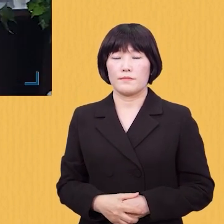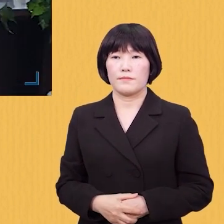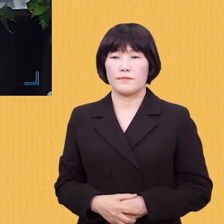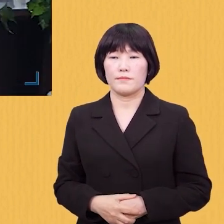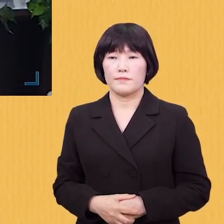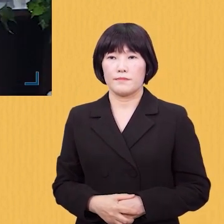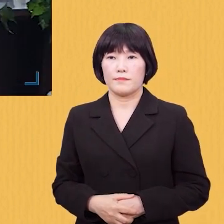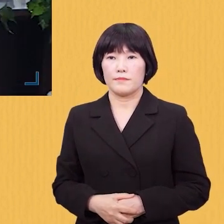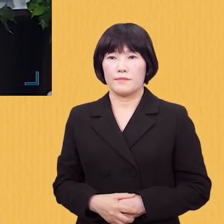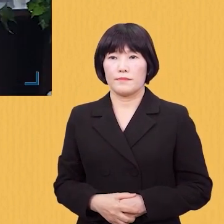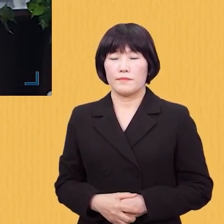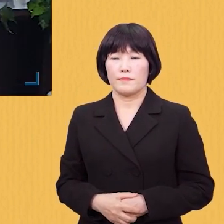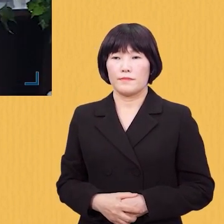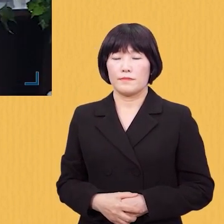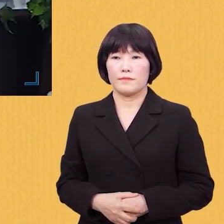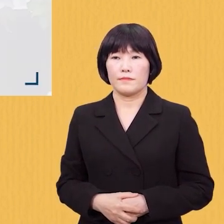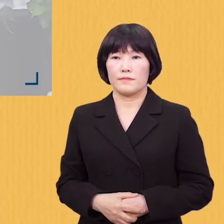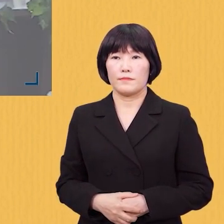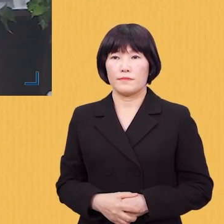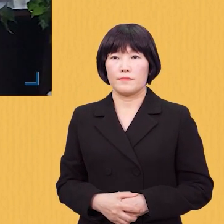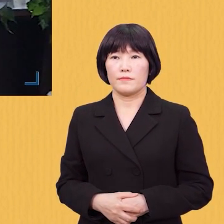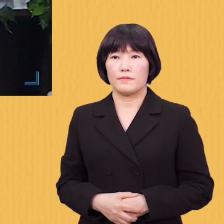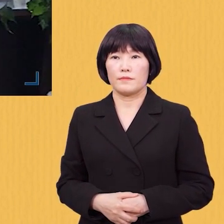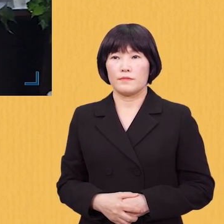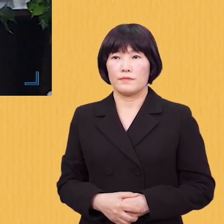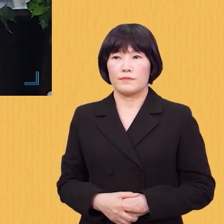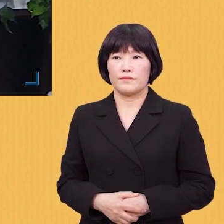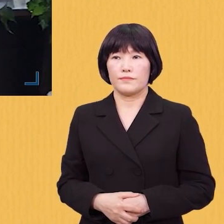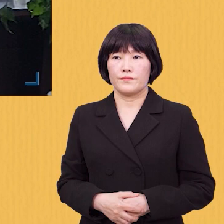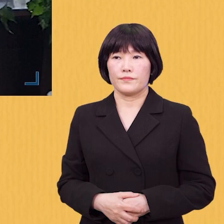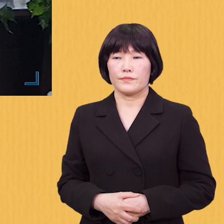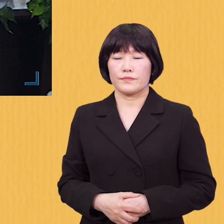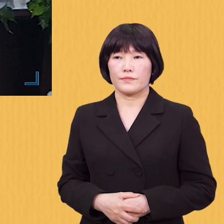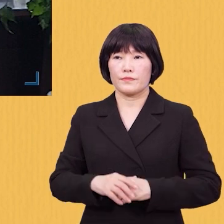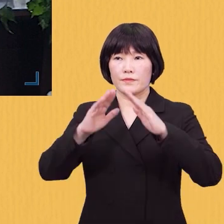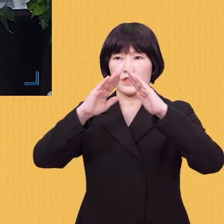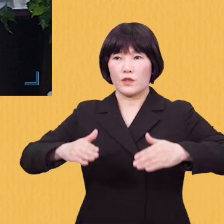전국 장애인 부모연대 전남지부 장태환님,